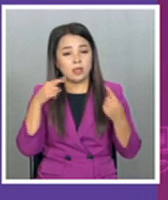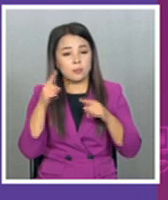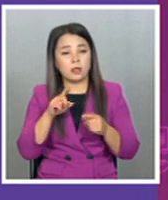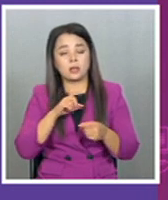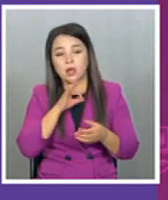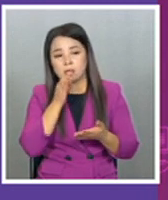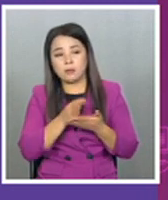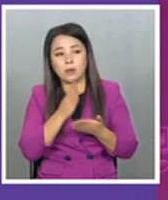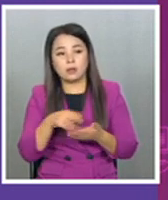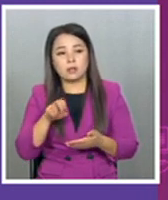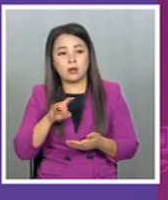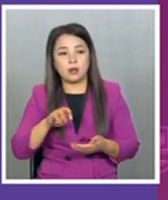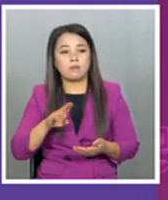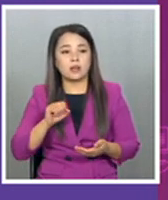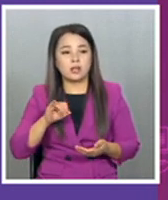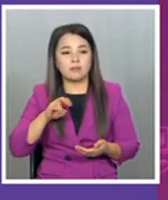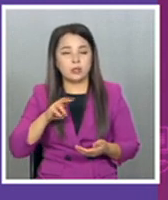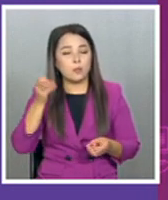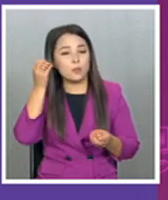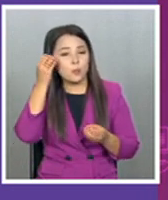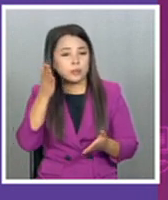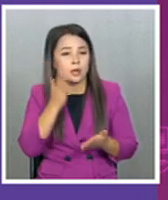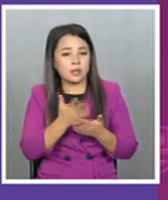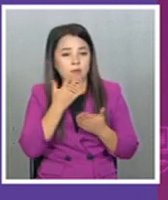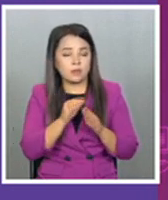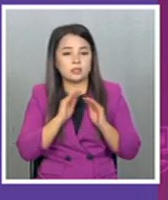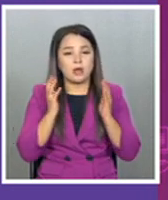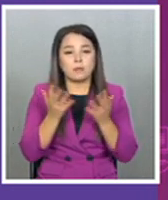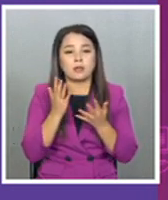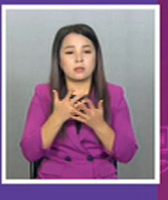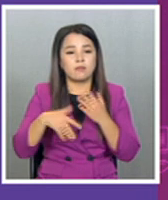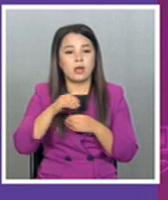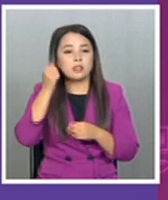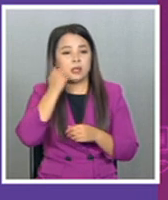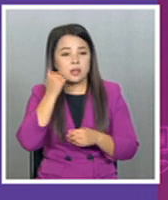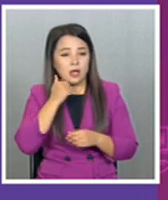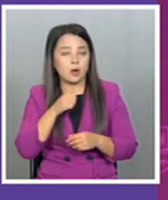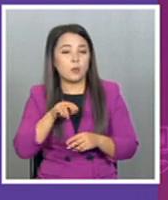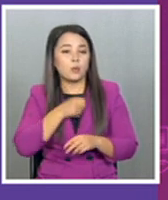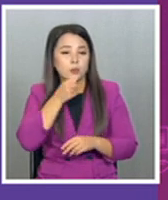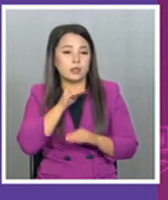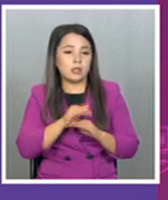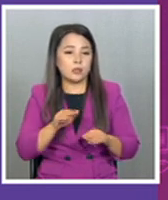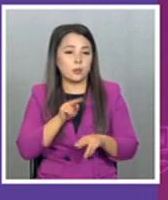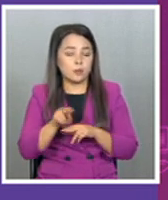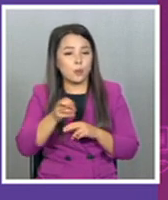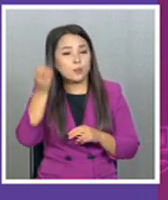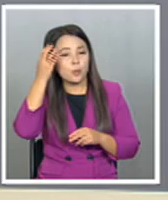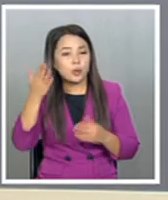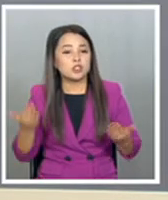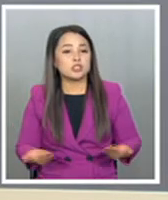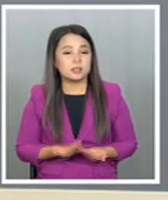Дарья Васильевна мудрая, всегда собирает вокруг себя стариков. учит своих взрослых детей мудрости